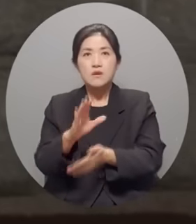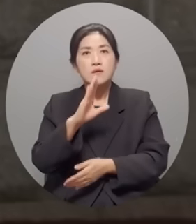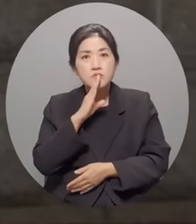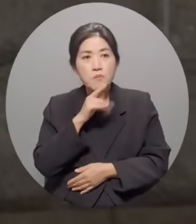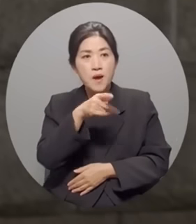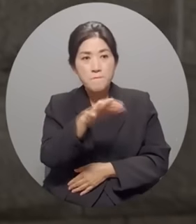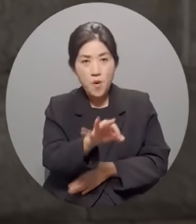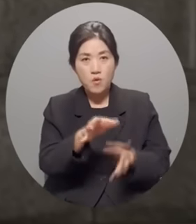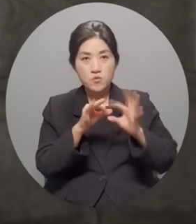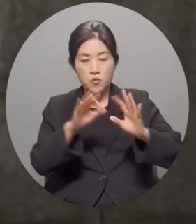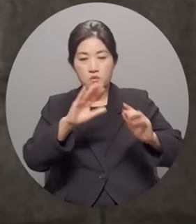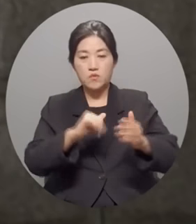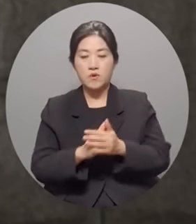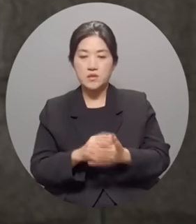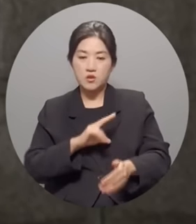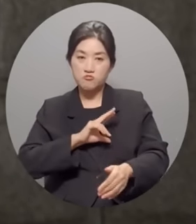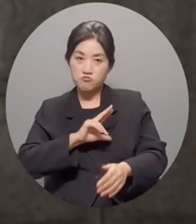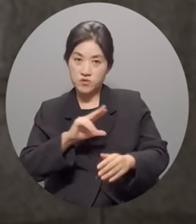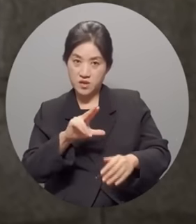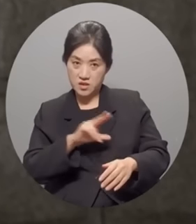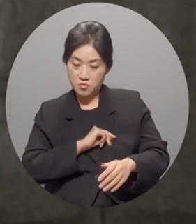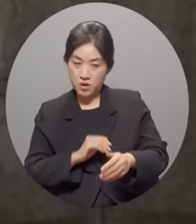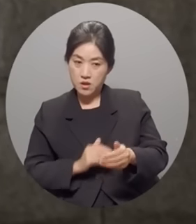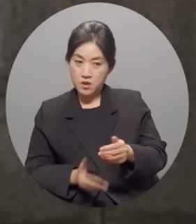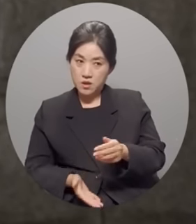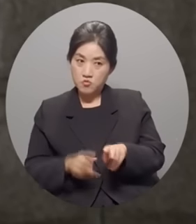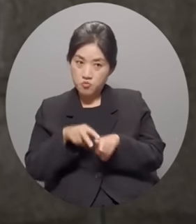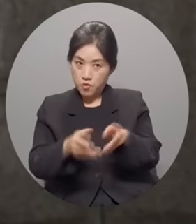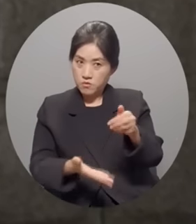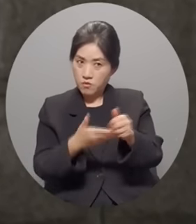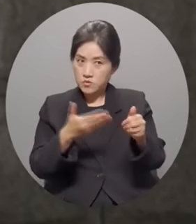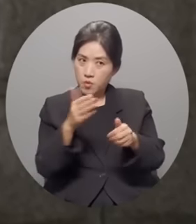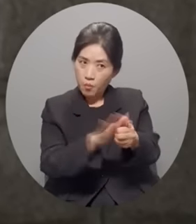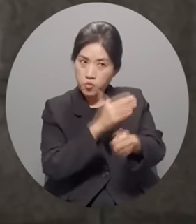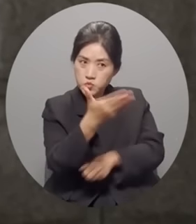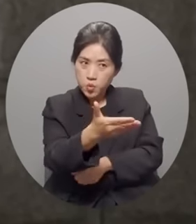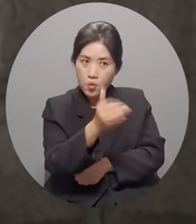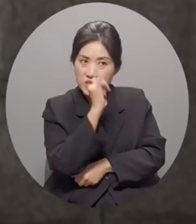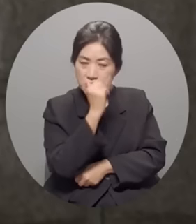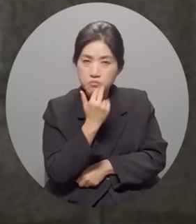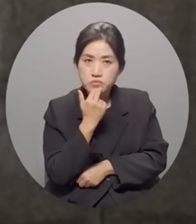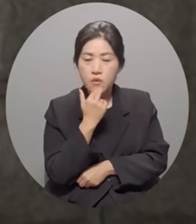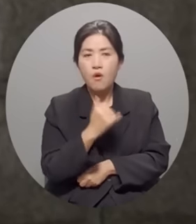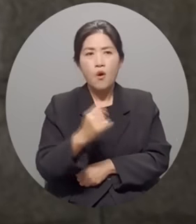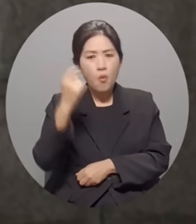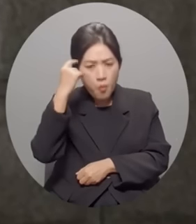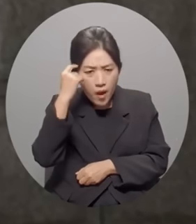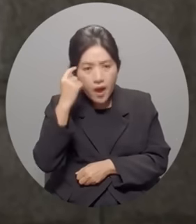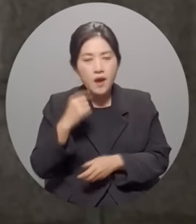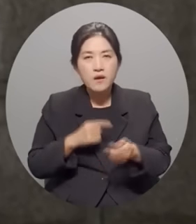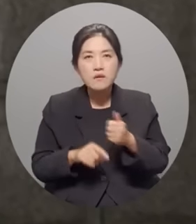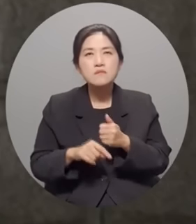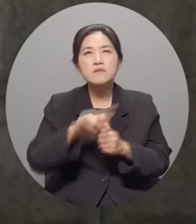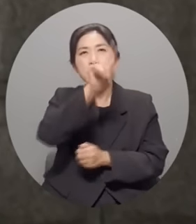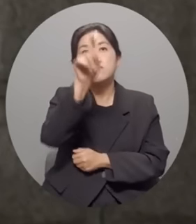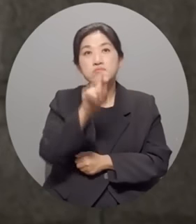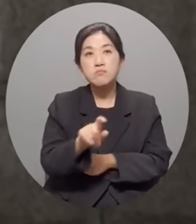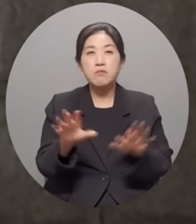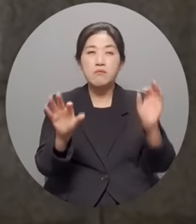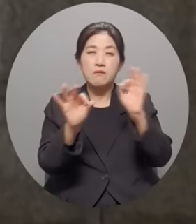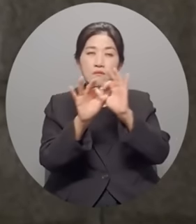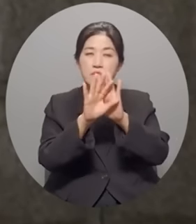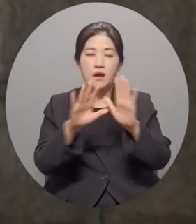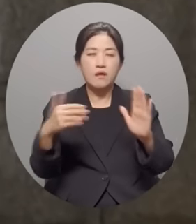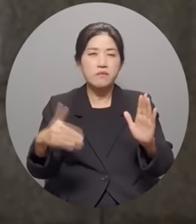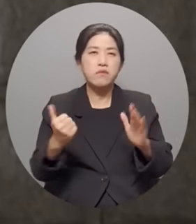명시를 통해 공천을 챙겨 줬는지 만약 그랬다면 그 이유가 뭔지 핵심적인 물음표는 지워지지 않고 있습니다 MBC 뉴스